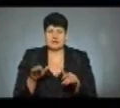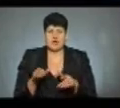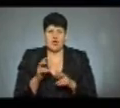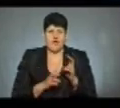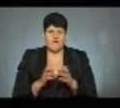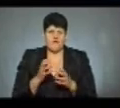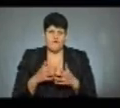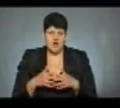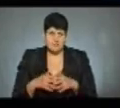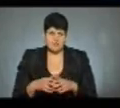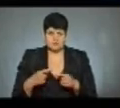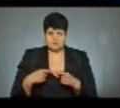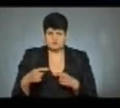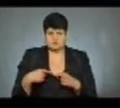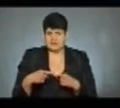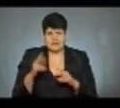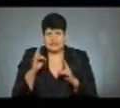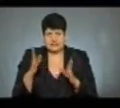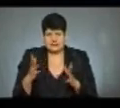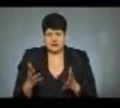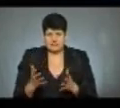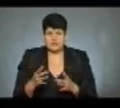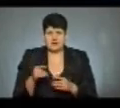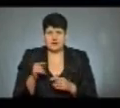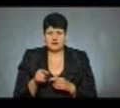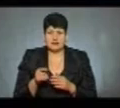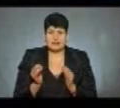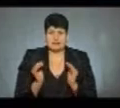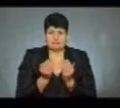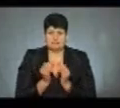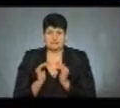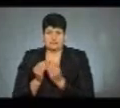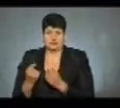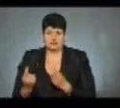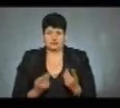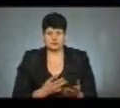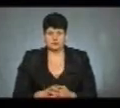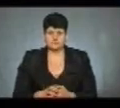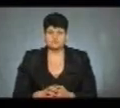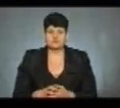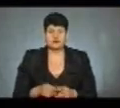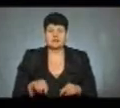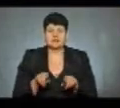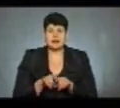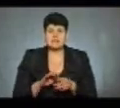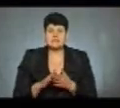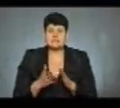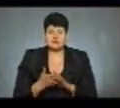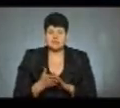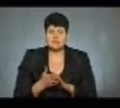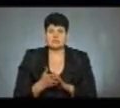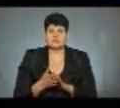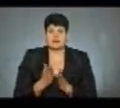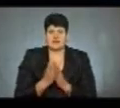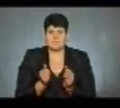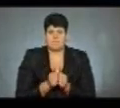від донору, яка відстань, не знаю, от, але вони цілком ізольовані, одна від другої. Значить, ну, раз така ситуація, значить, знаходиться